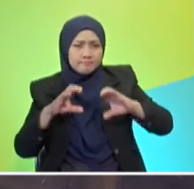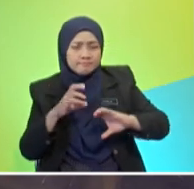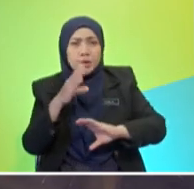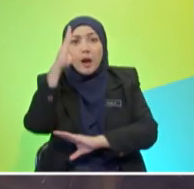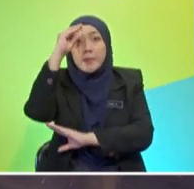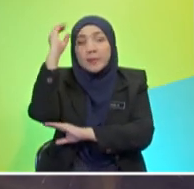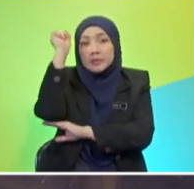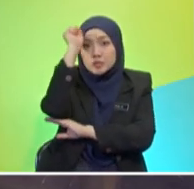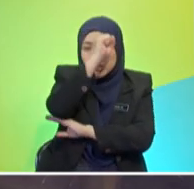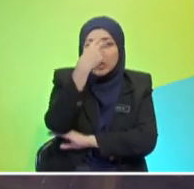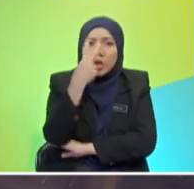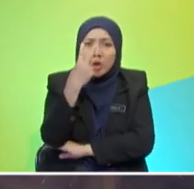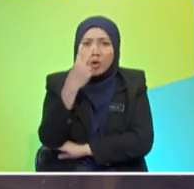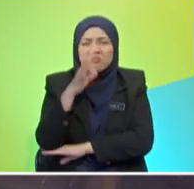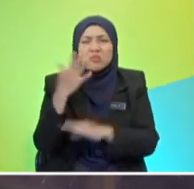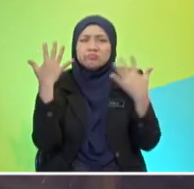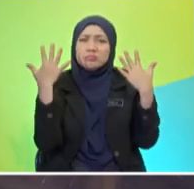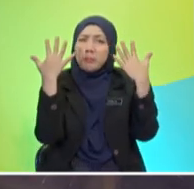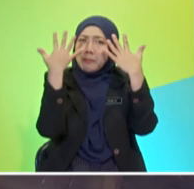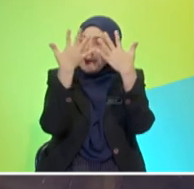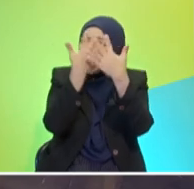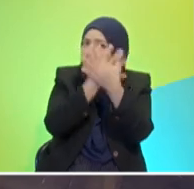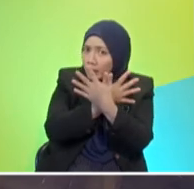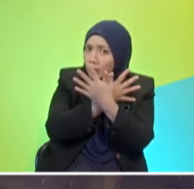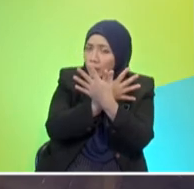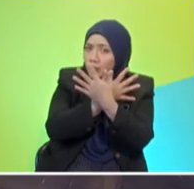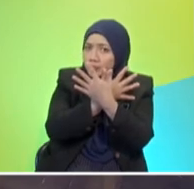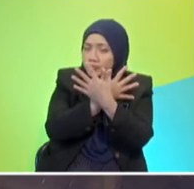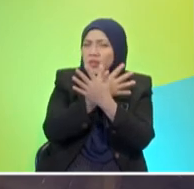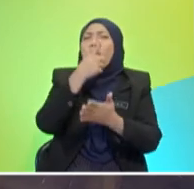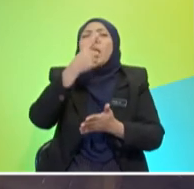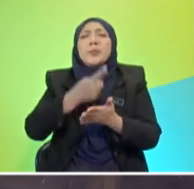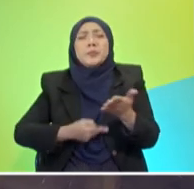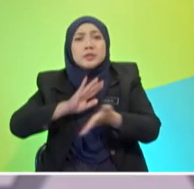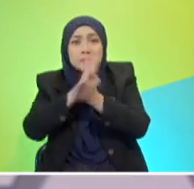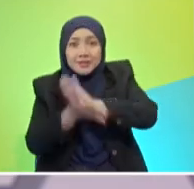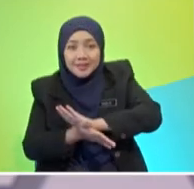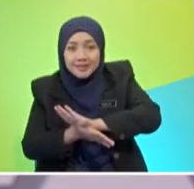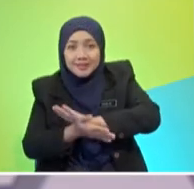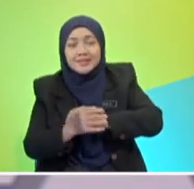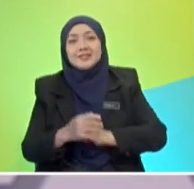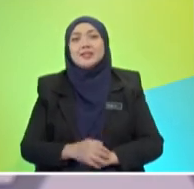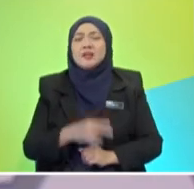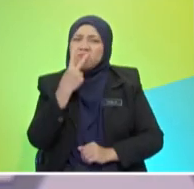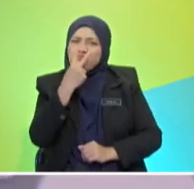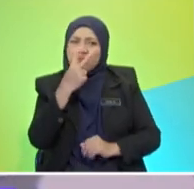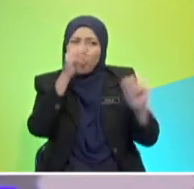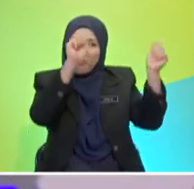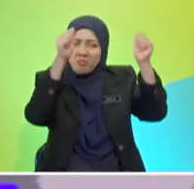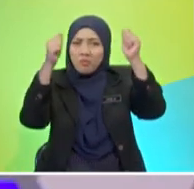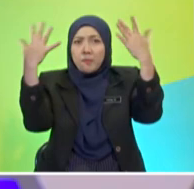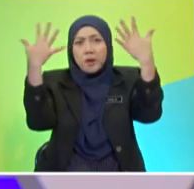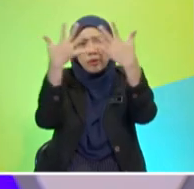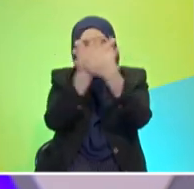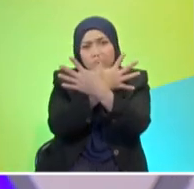tengok awan mendung. Biasanya kita tengok apa akan terjadi? Saya rasa berdasarkan awan yang mendung tu cikgu, nampak